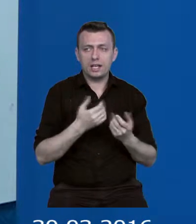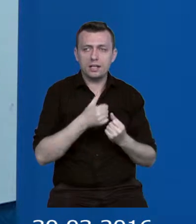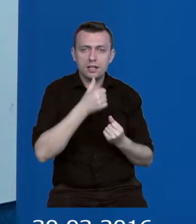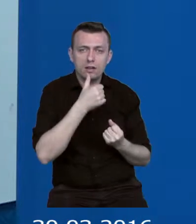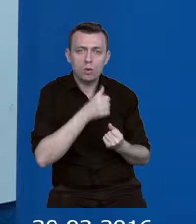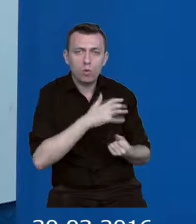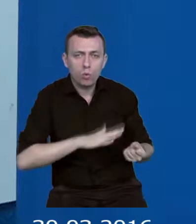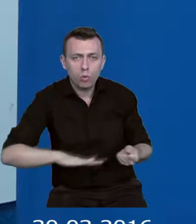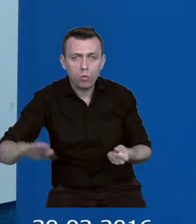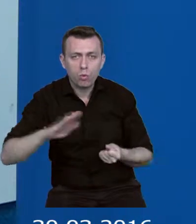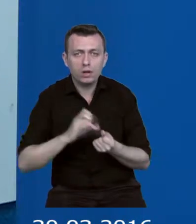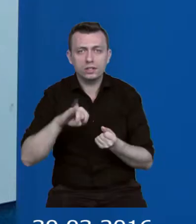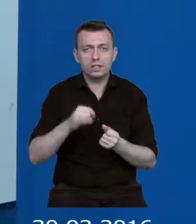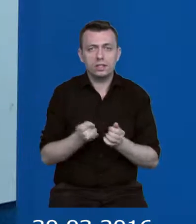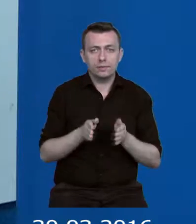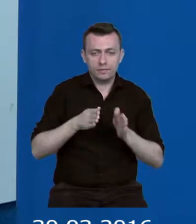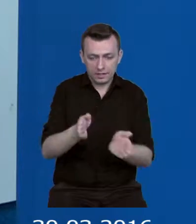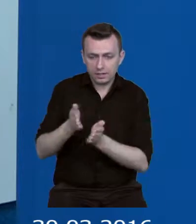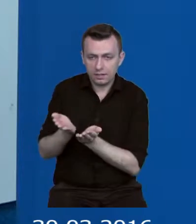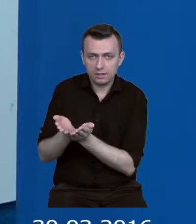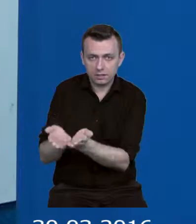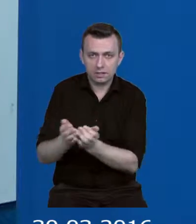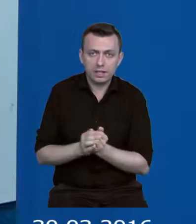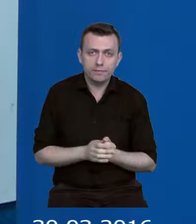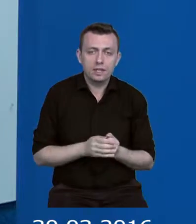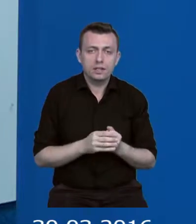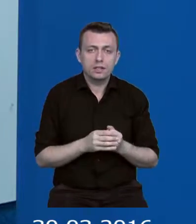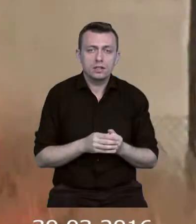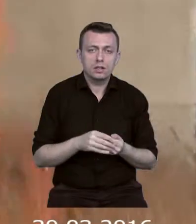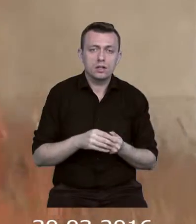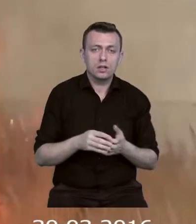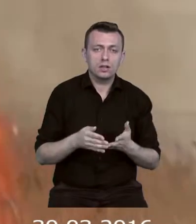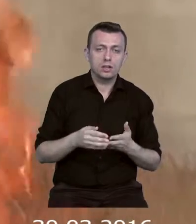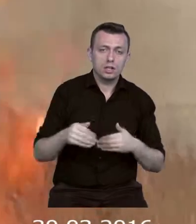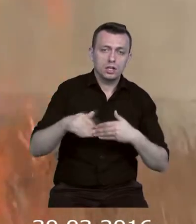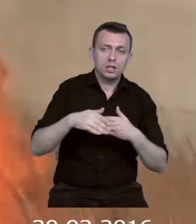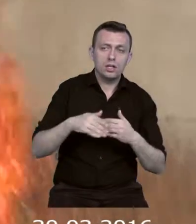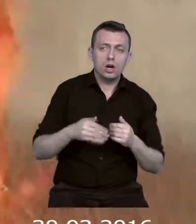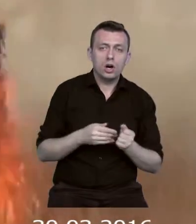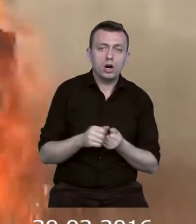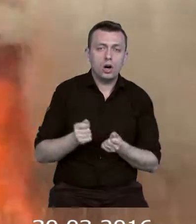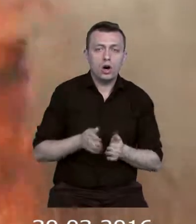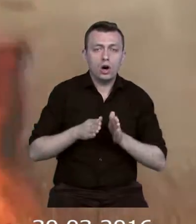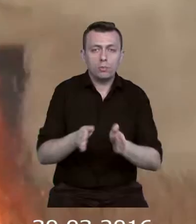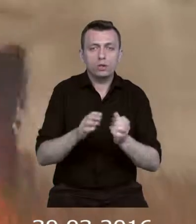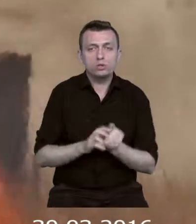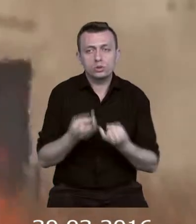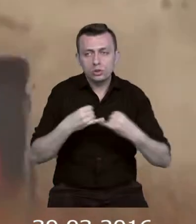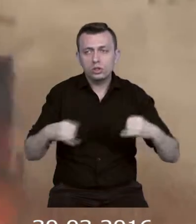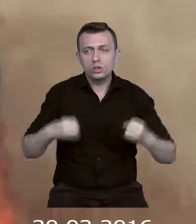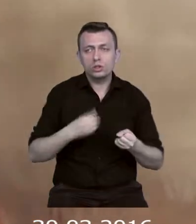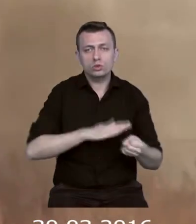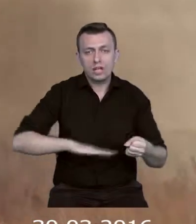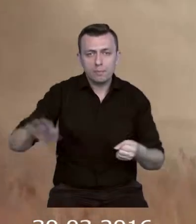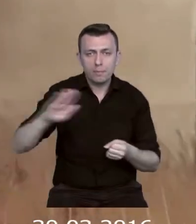rowach. Co roku ponad połowa strażaków w okresie od marca do maja to pożary. Na łąkach, nieużytkach, w przydrożnych rowach i na